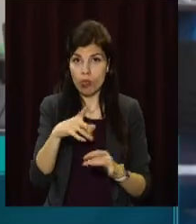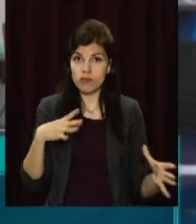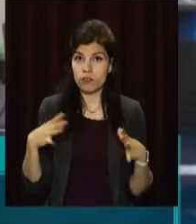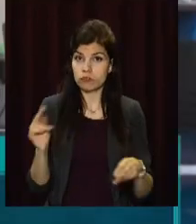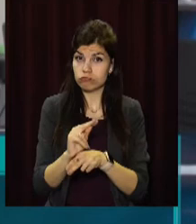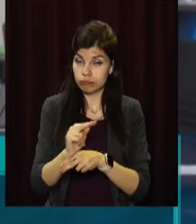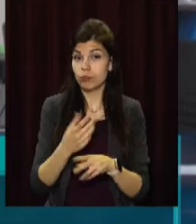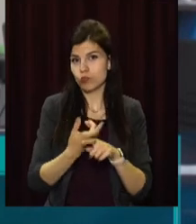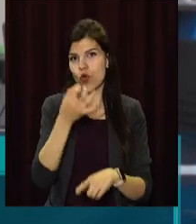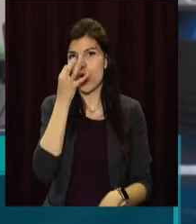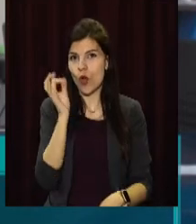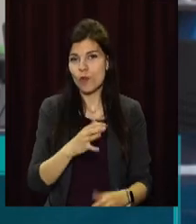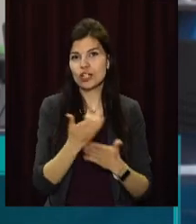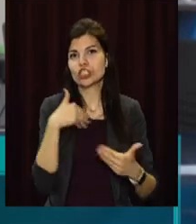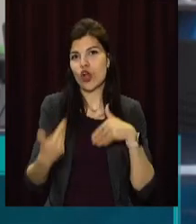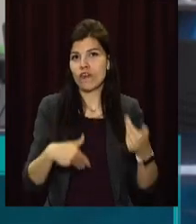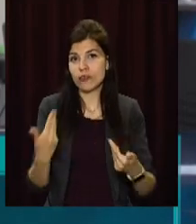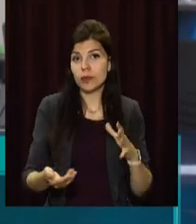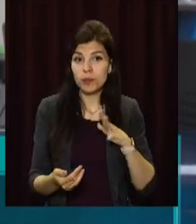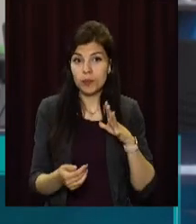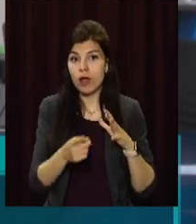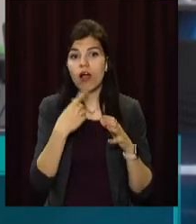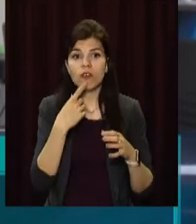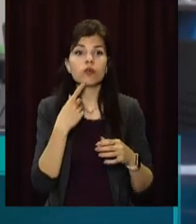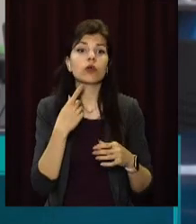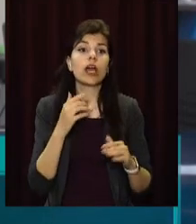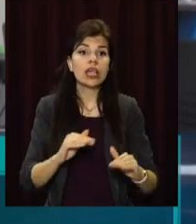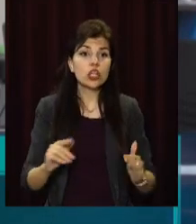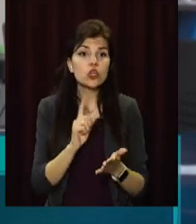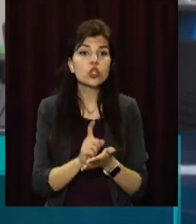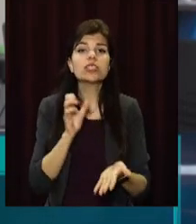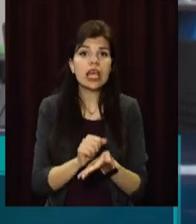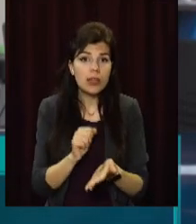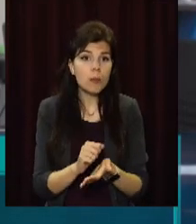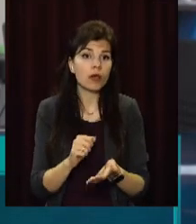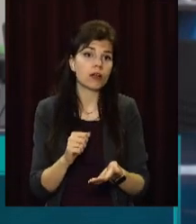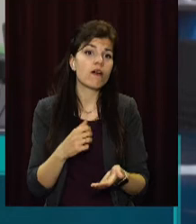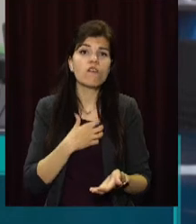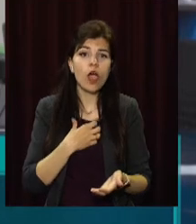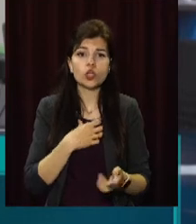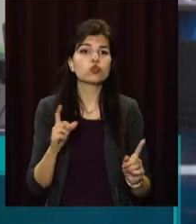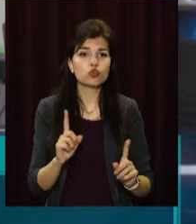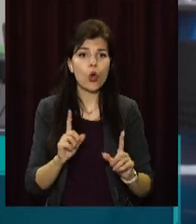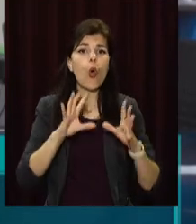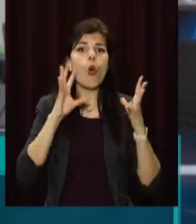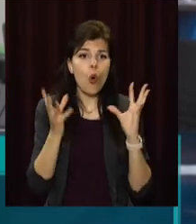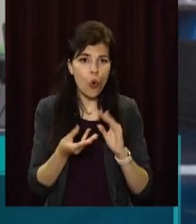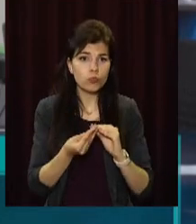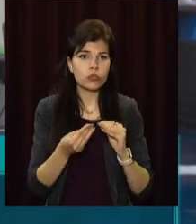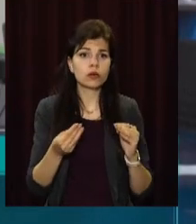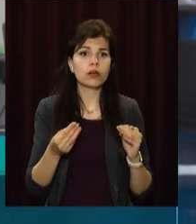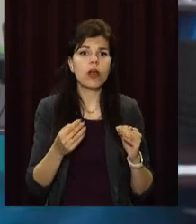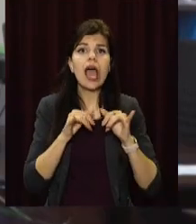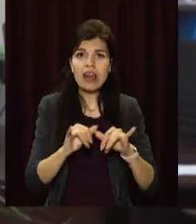спортивних школах перших 3 роки не повинно бути взагалі спеціалізації. Діти повинні займатися общее, как я говорю,